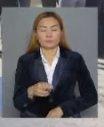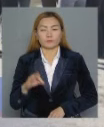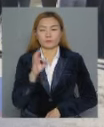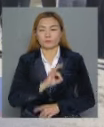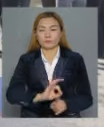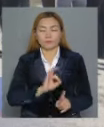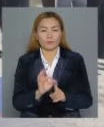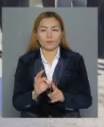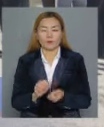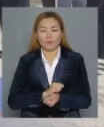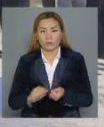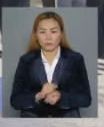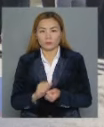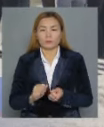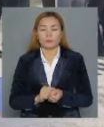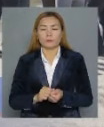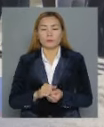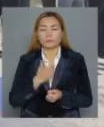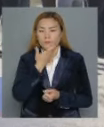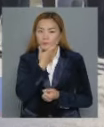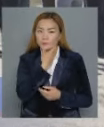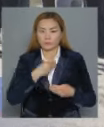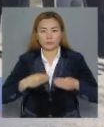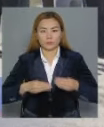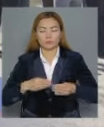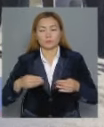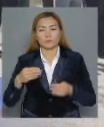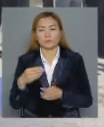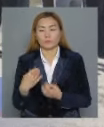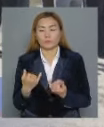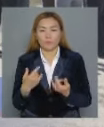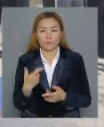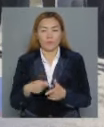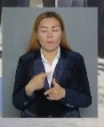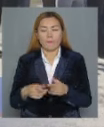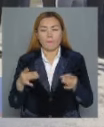қана қағаз, макулатура ретінде, пластик, шөлмек ретінде, немесе